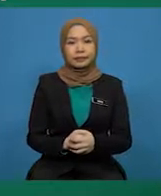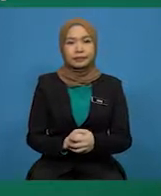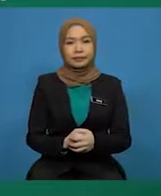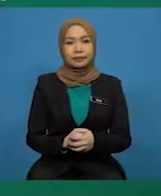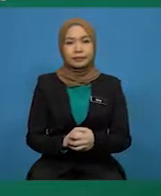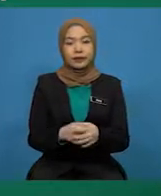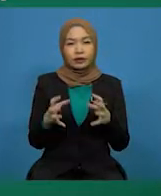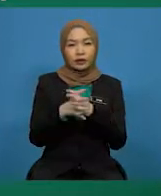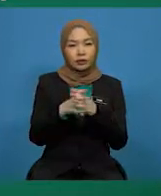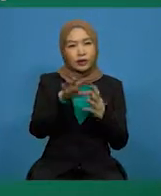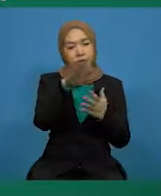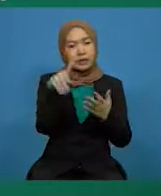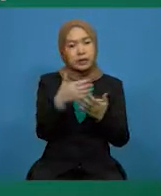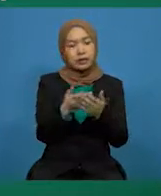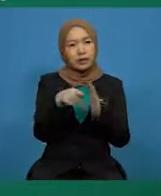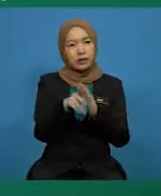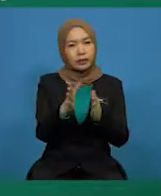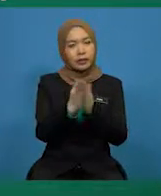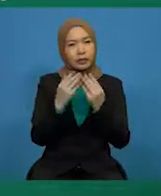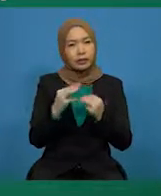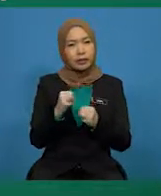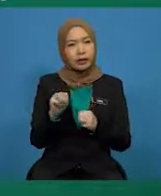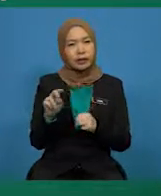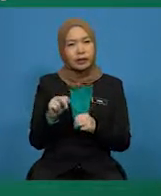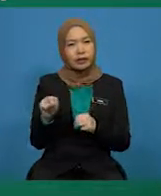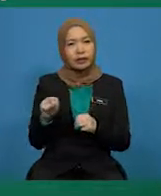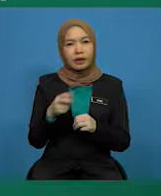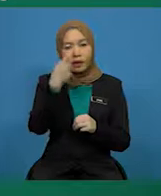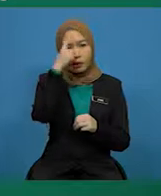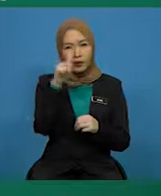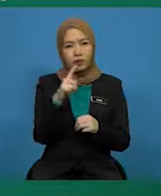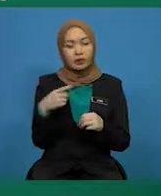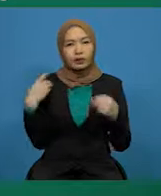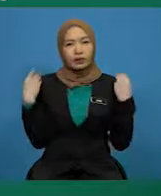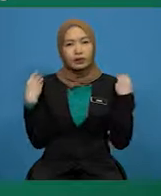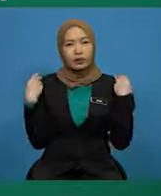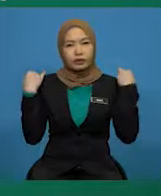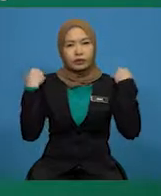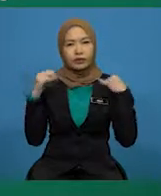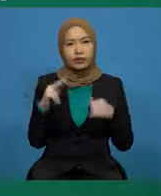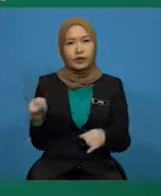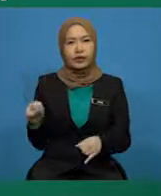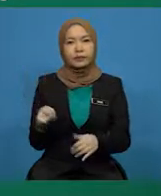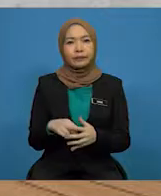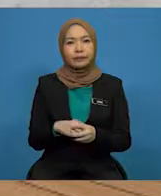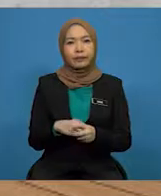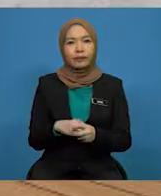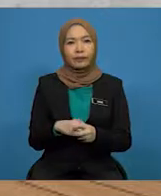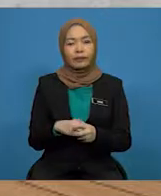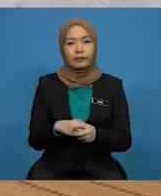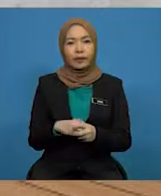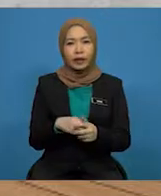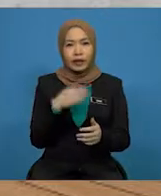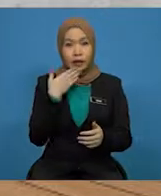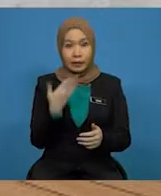menjumlahkan kesemua permintaan untuk urus niaga, awasan dan spekulasi. Terima